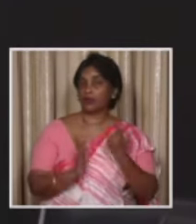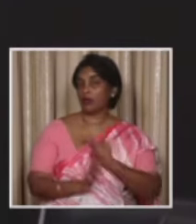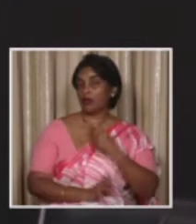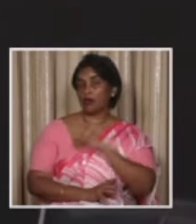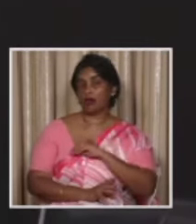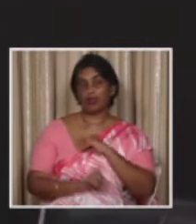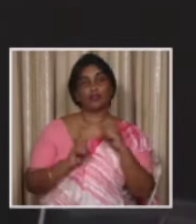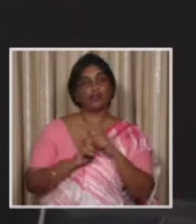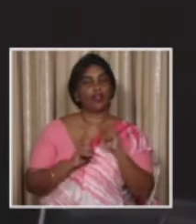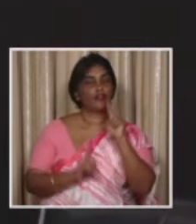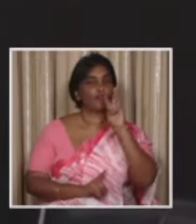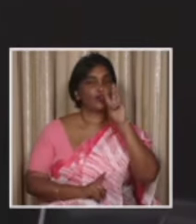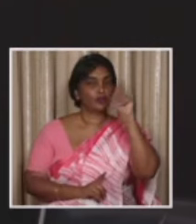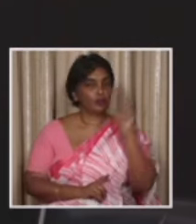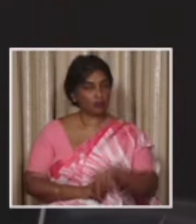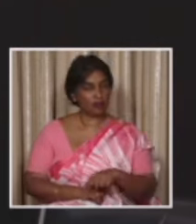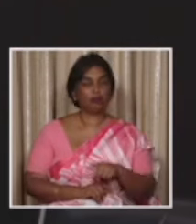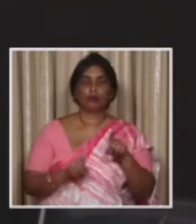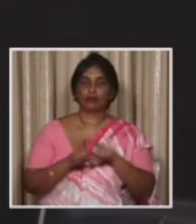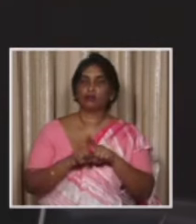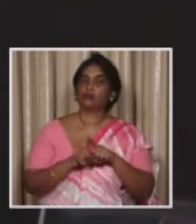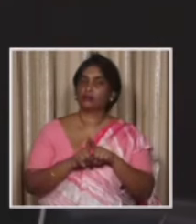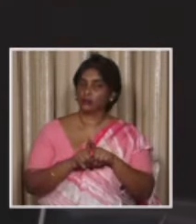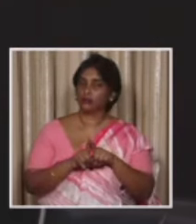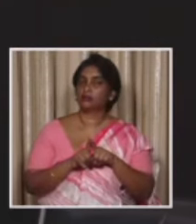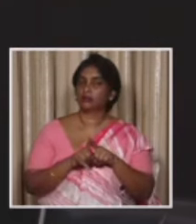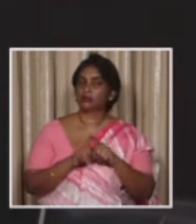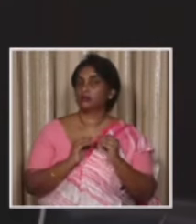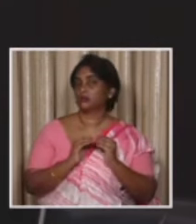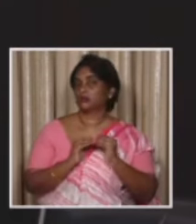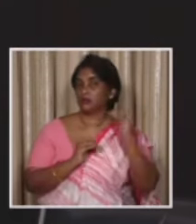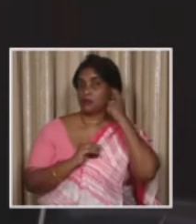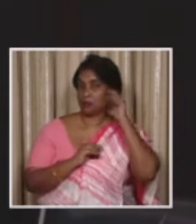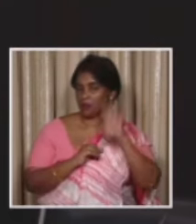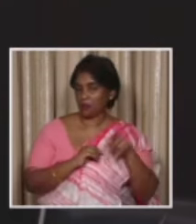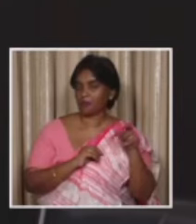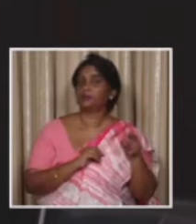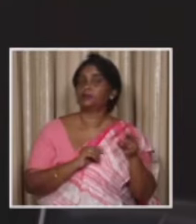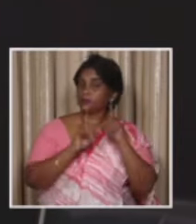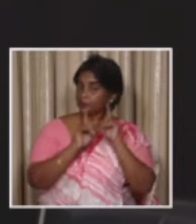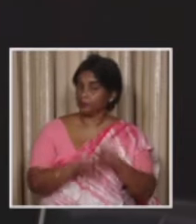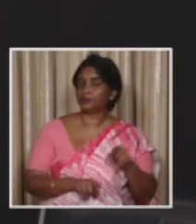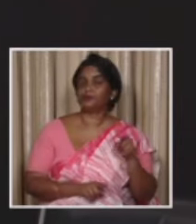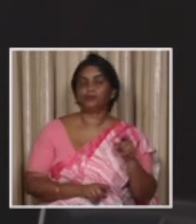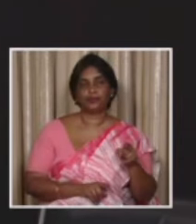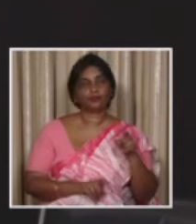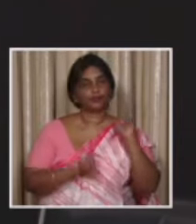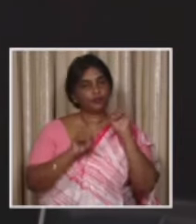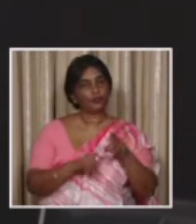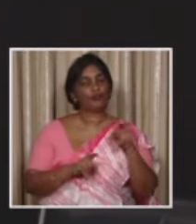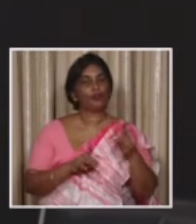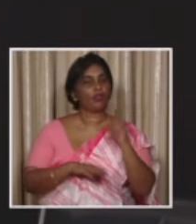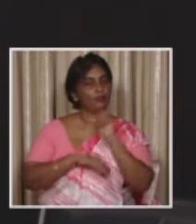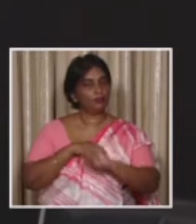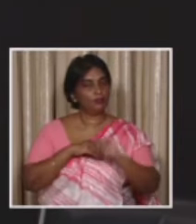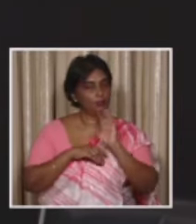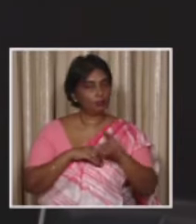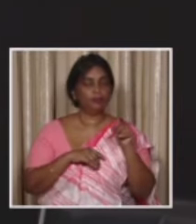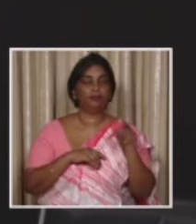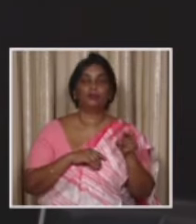ඩොලර් 23,000ක් ලෙස ඒගොල්ලන්ගේ ආදායම් බලාපොරොත්තු වෙනවා. එතකොට ඒ අය සැලසුම් කරලා